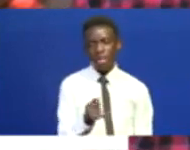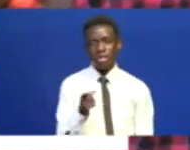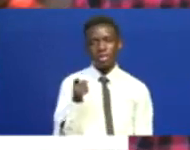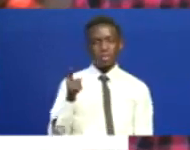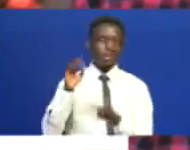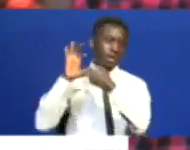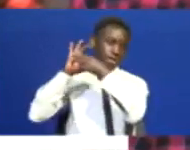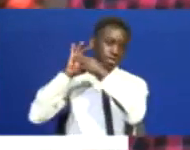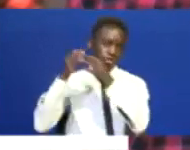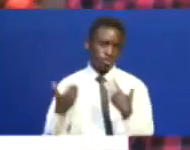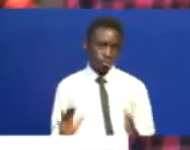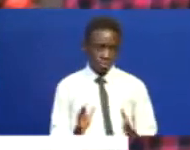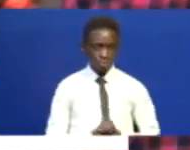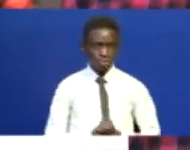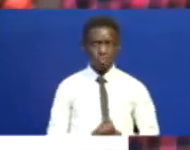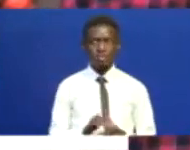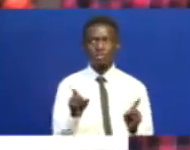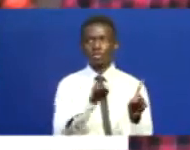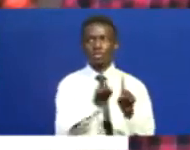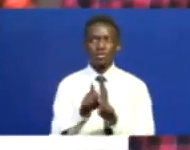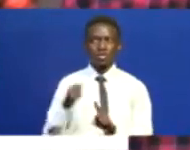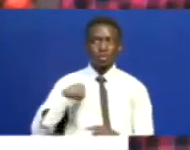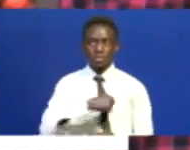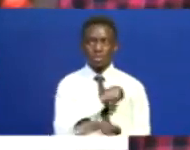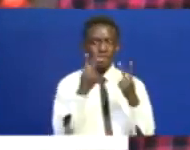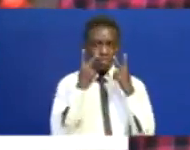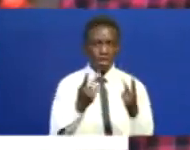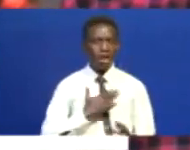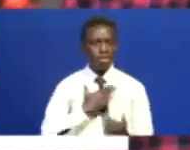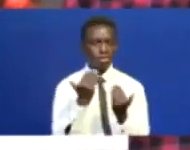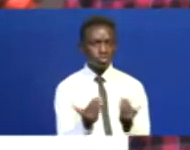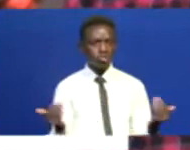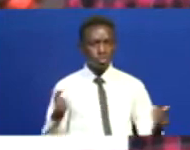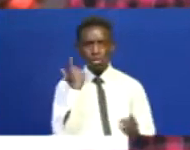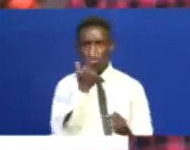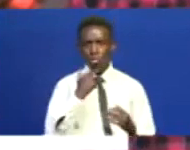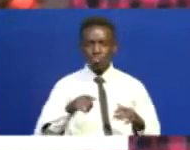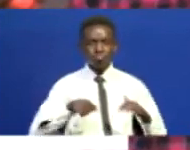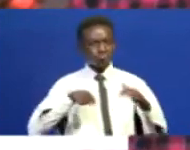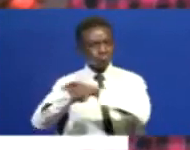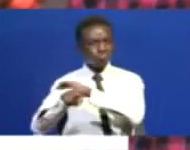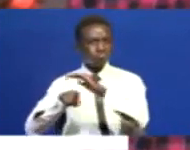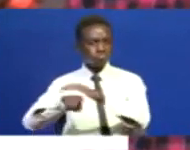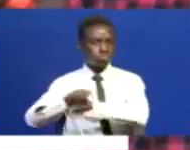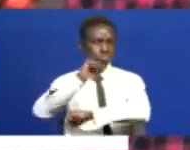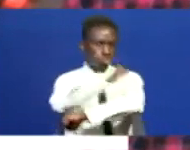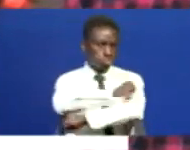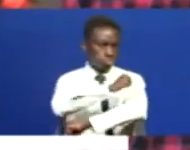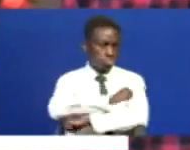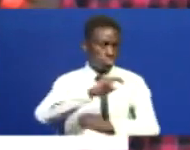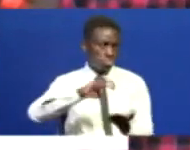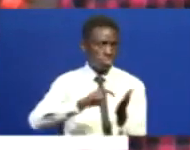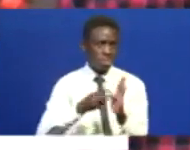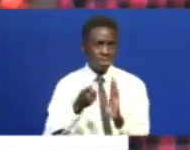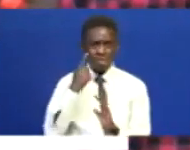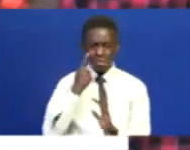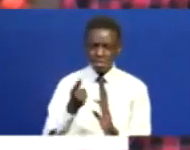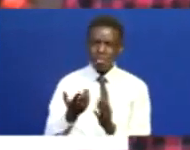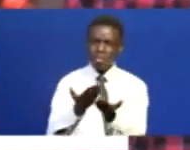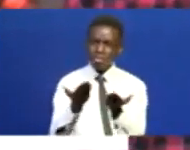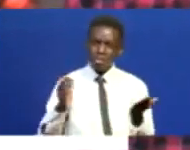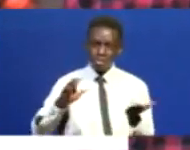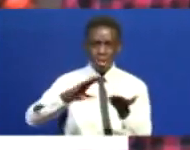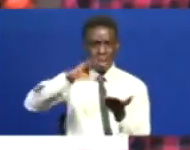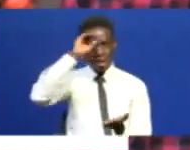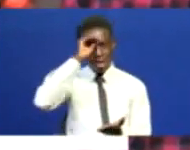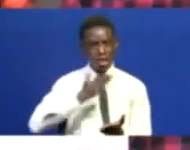ya hii mila kupotezwa. Pia tunaona watoto wetu ambao wanaendelea kwenda shule. Njia hawa kuweza kujua hii mila yetu na